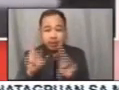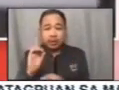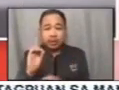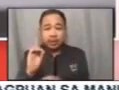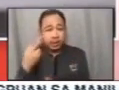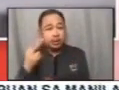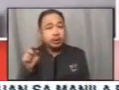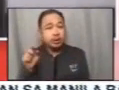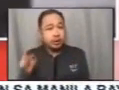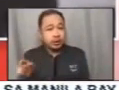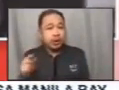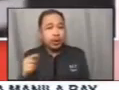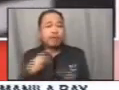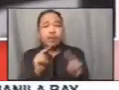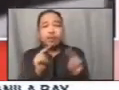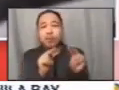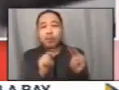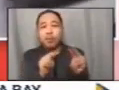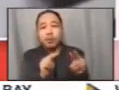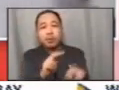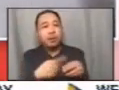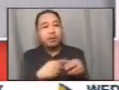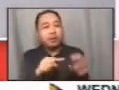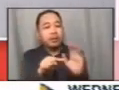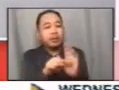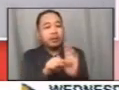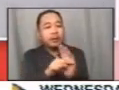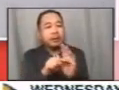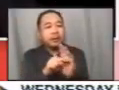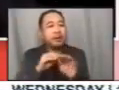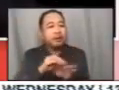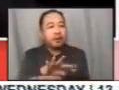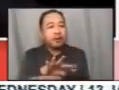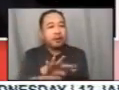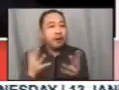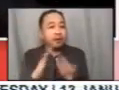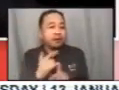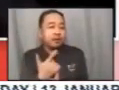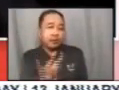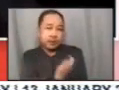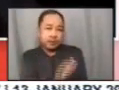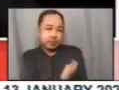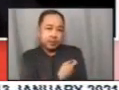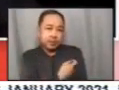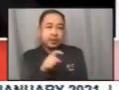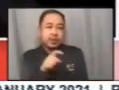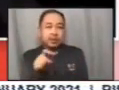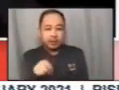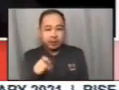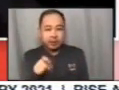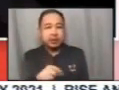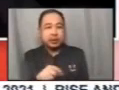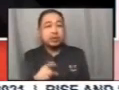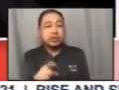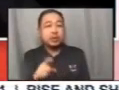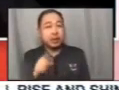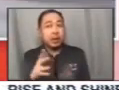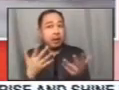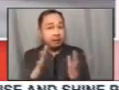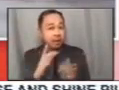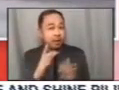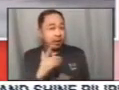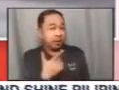inactivated virus, na ito yung nagbibigay ng immune response ng katawan. Opo. So ito yung kakaiba sa